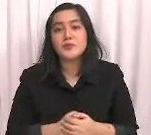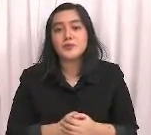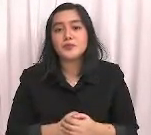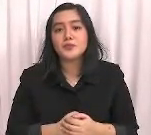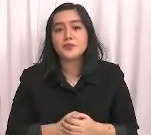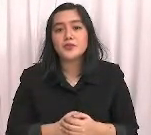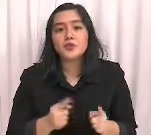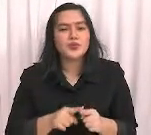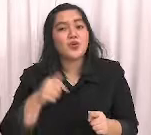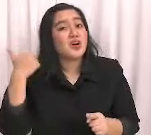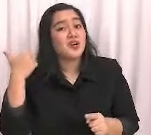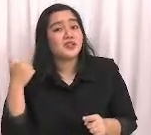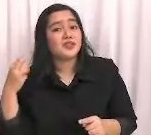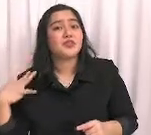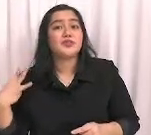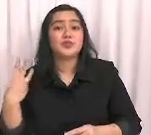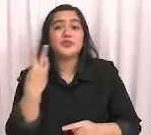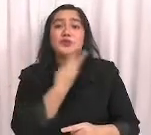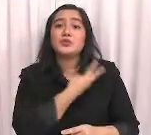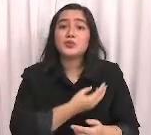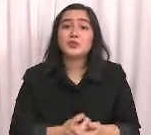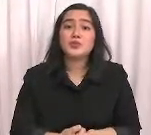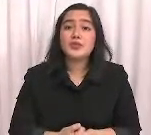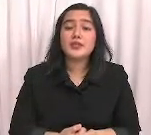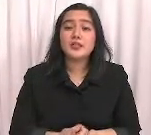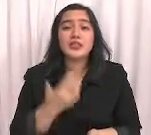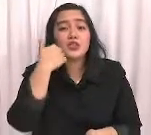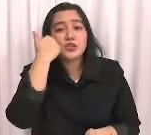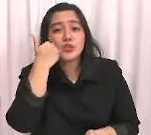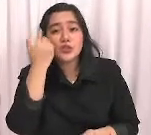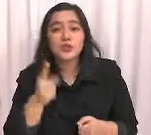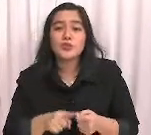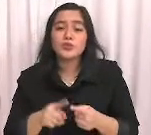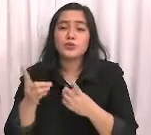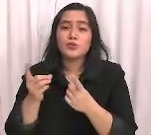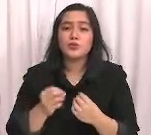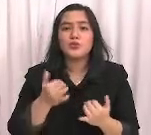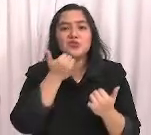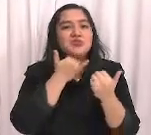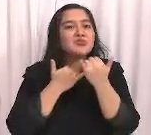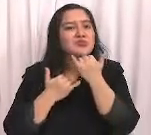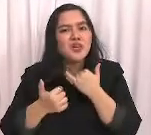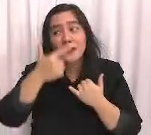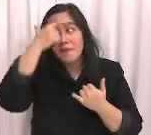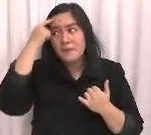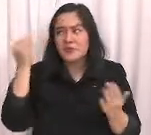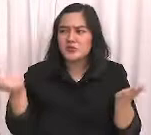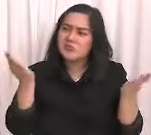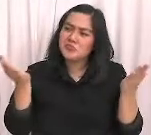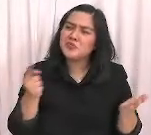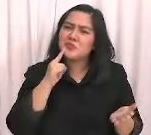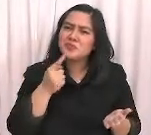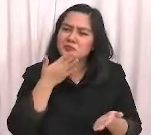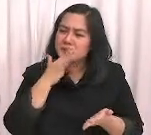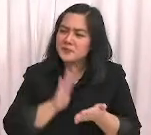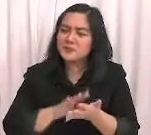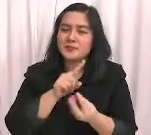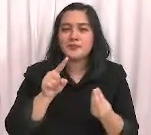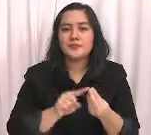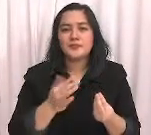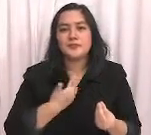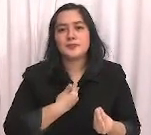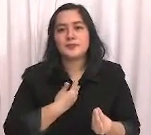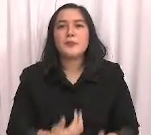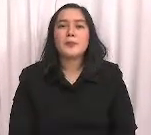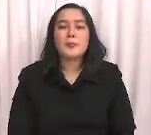gumawa ng mali dahil baka may masabi sa atin. Dumarating yung time mo, sige na, baka kasi mas marami pang masabi yan o kaya mas